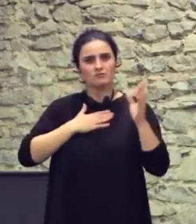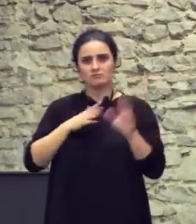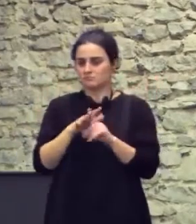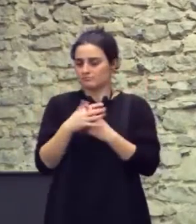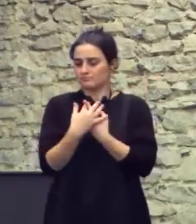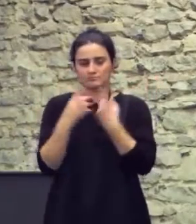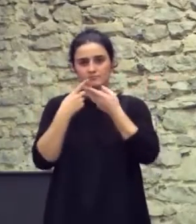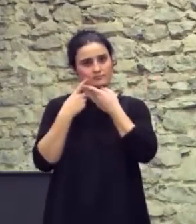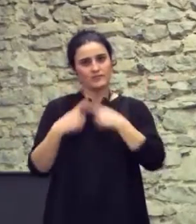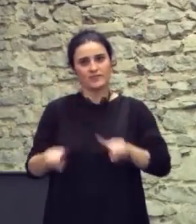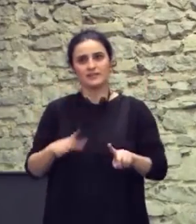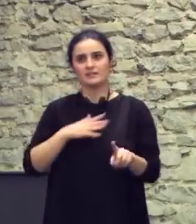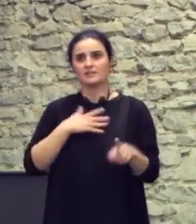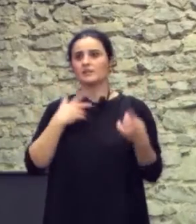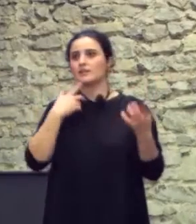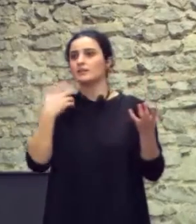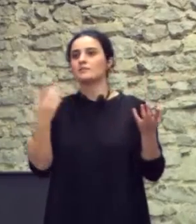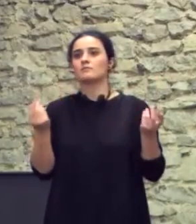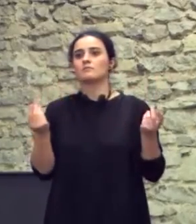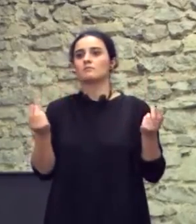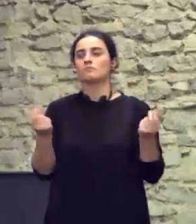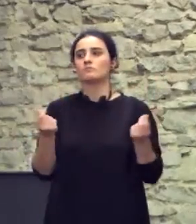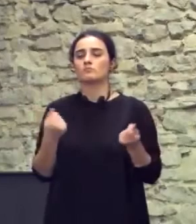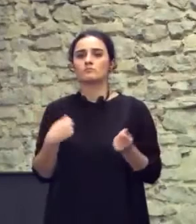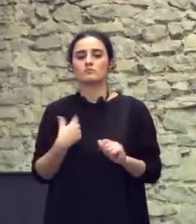oso nolabait